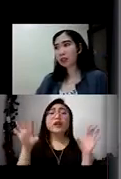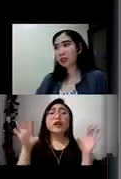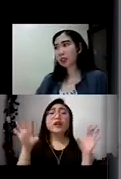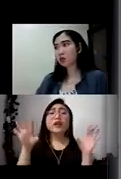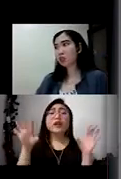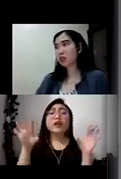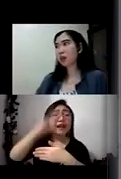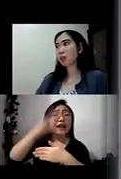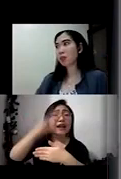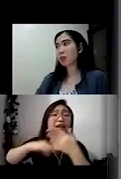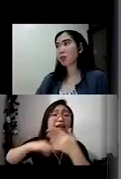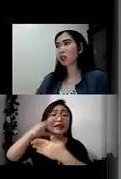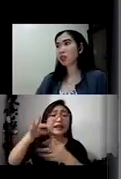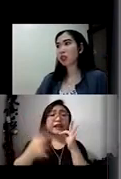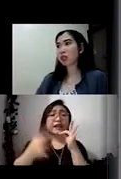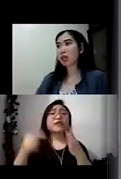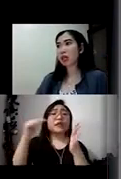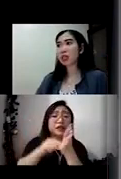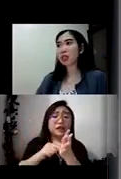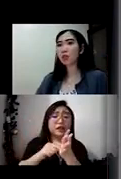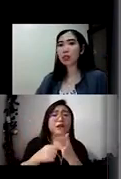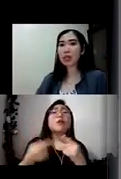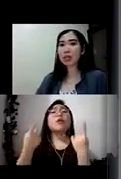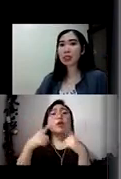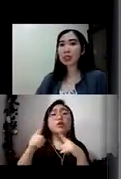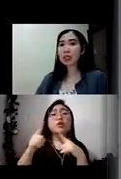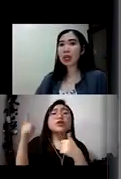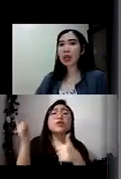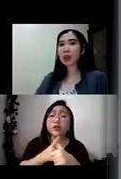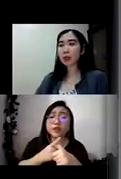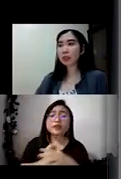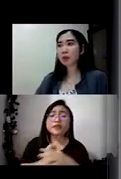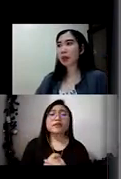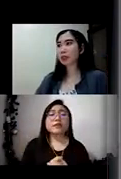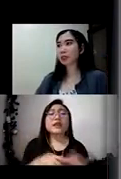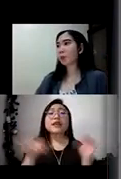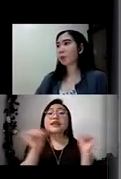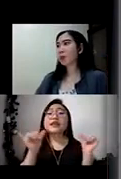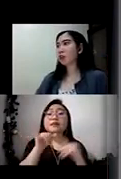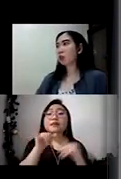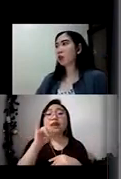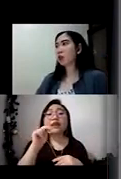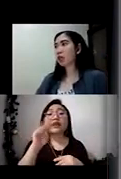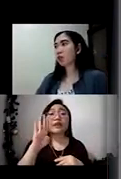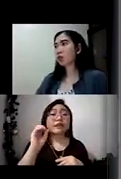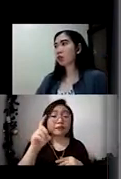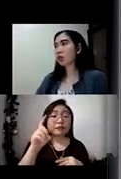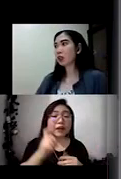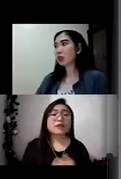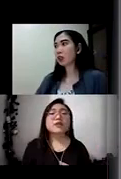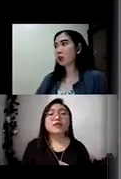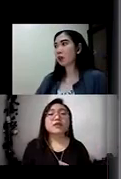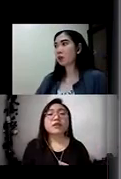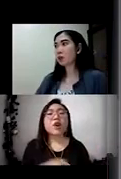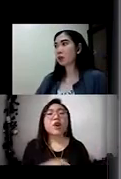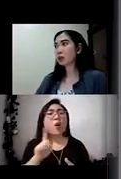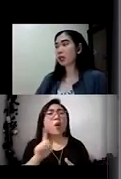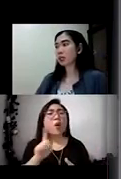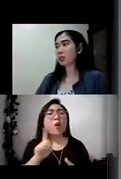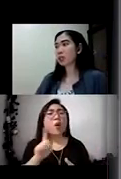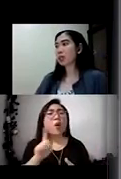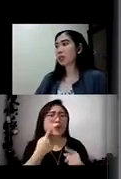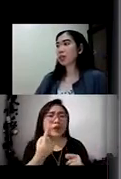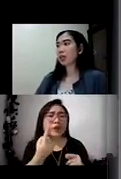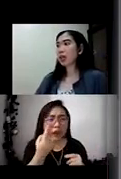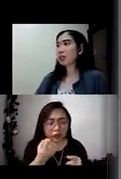calendar, pag click mo siya, pupunta siya sa unahan. Same with the inbox. So, what I want to tell you about that